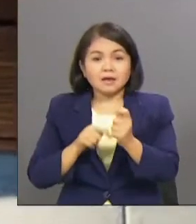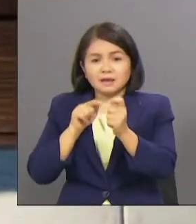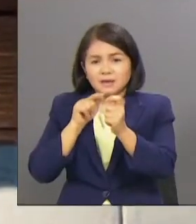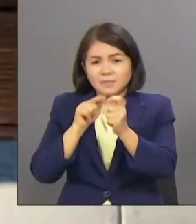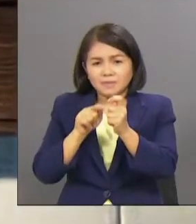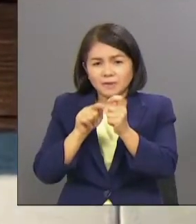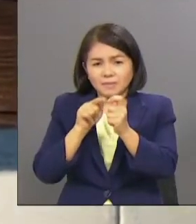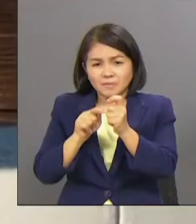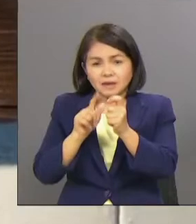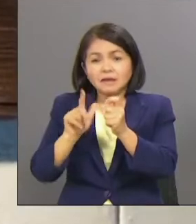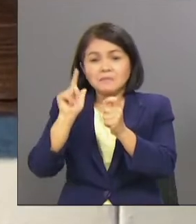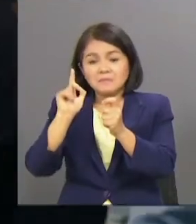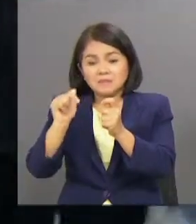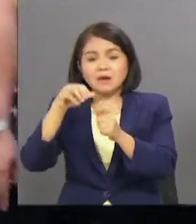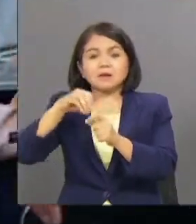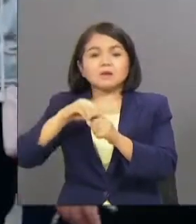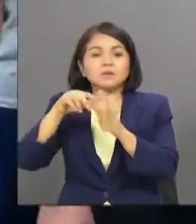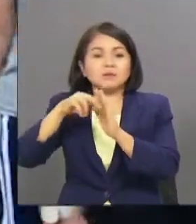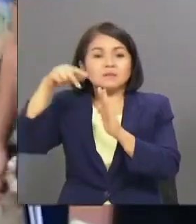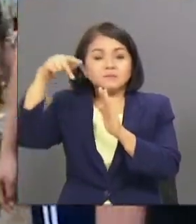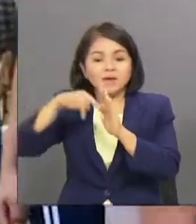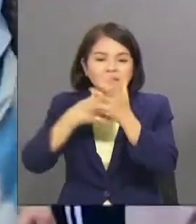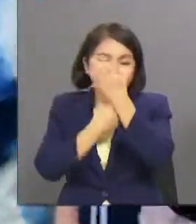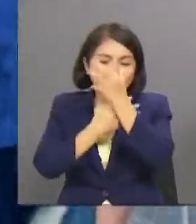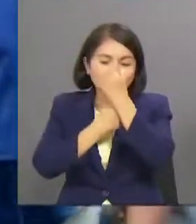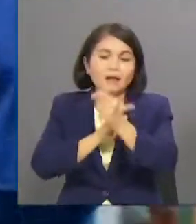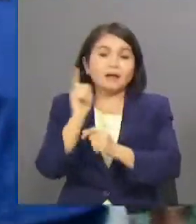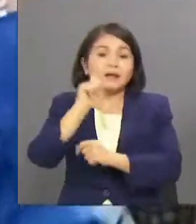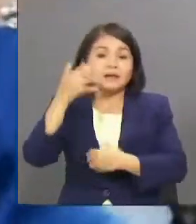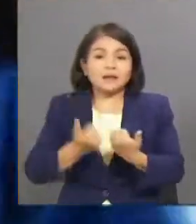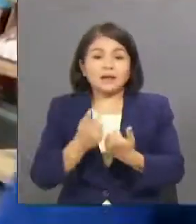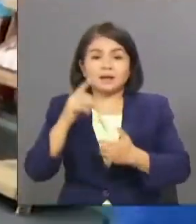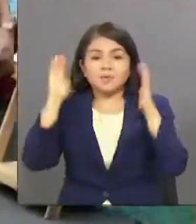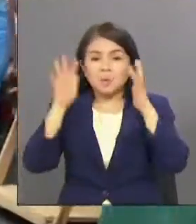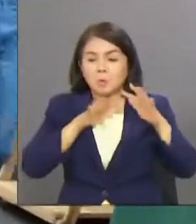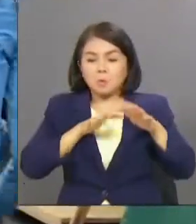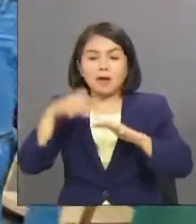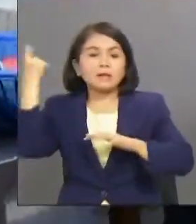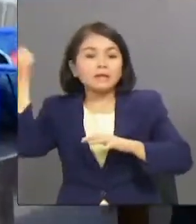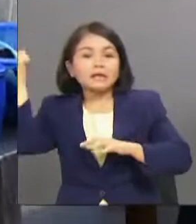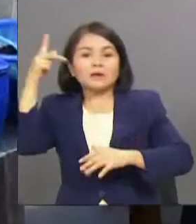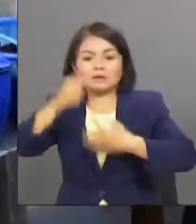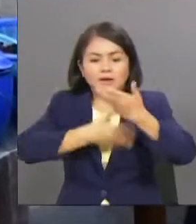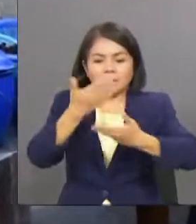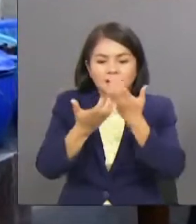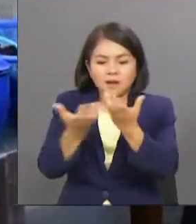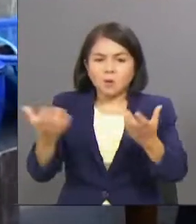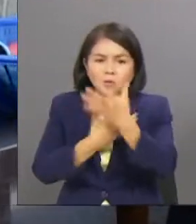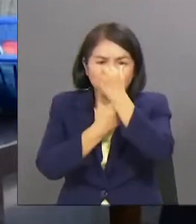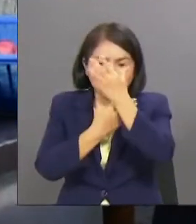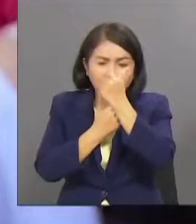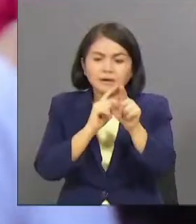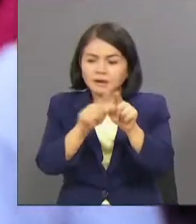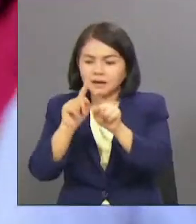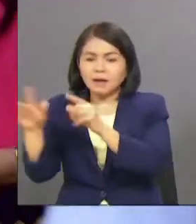จังหวัดแพร่เป็นอีกย่านธุรกิจที่สำคัญในการรองรับนักท่องเที่ยวเพราะเป็นตลาดที่มีเสน่ห์ความโดด